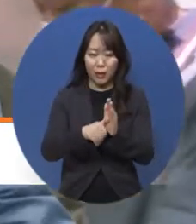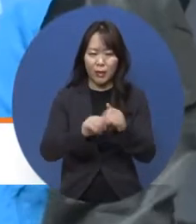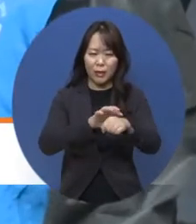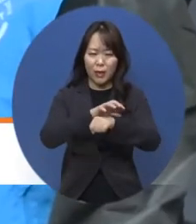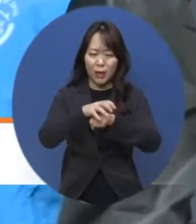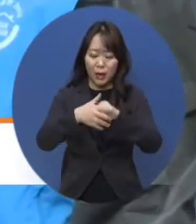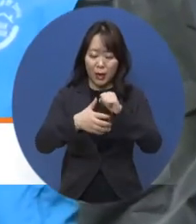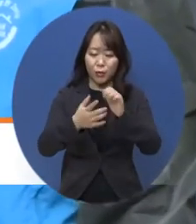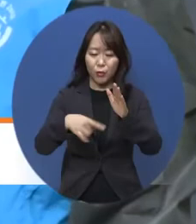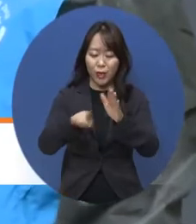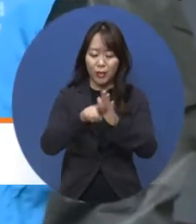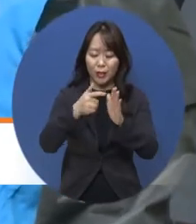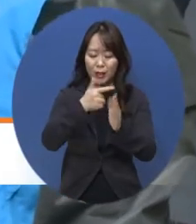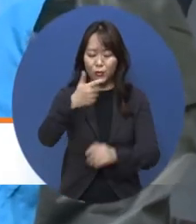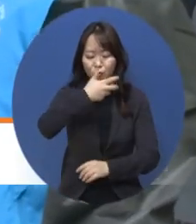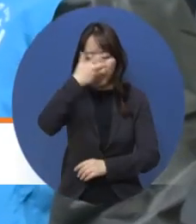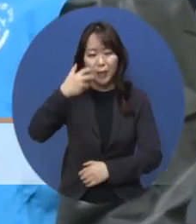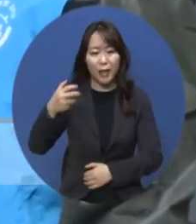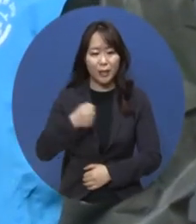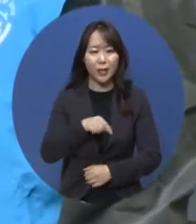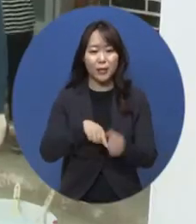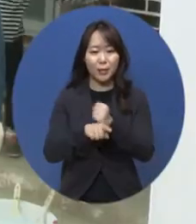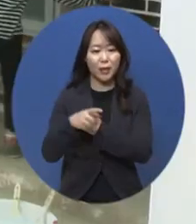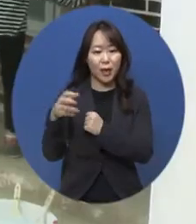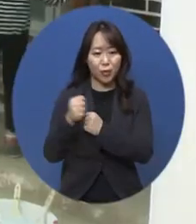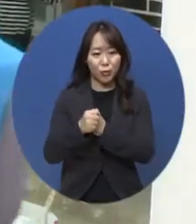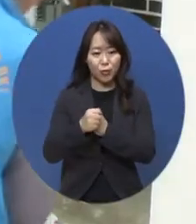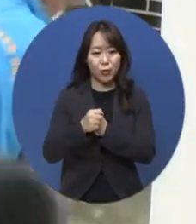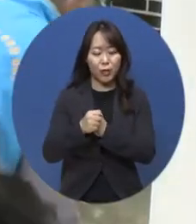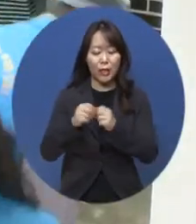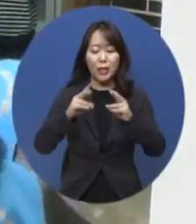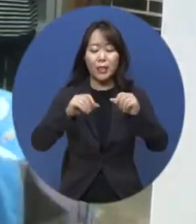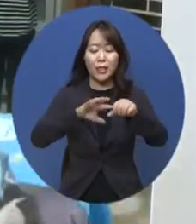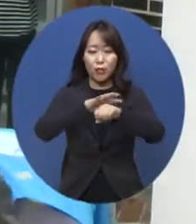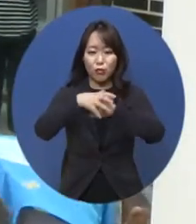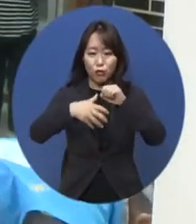세계를 향해 큰 꿈을 가지라는 의미를 담아 지구본을 선물했습니다.